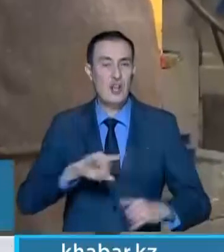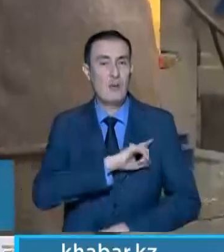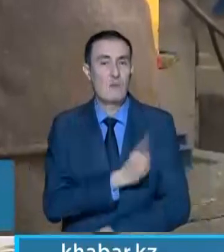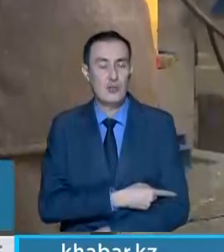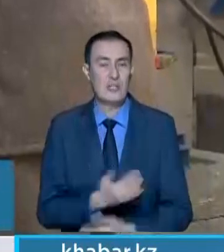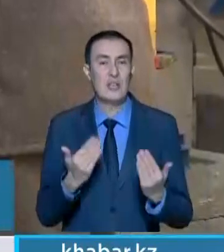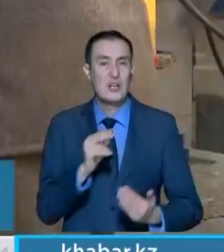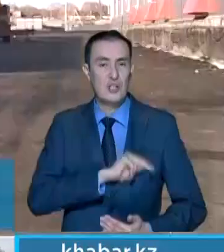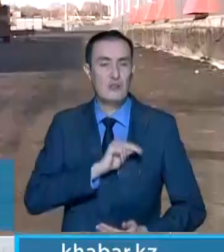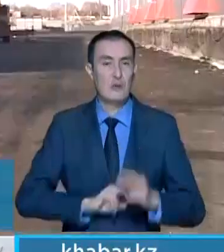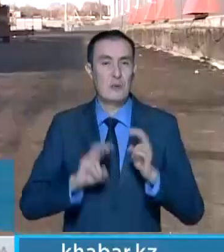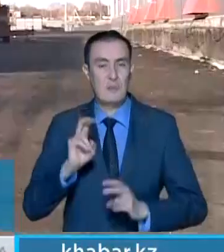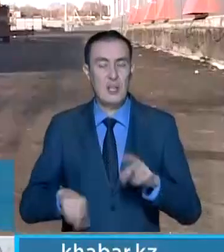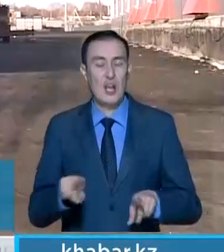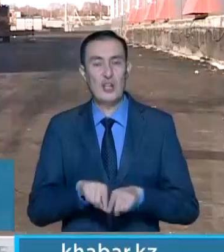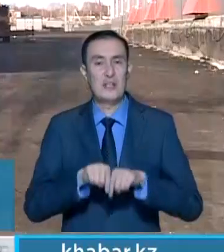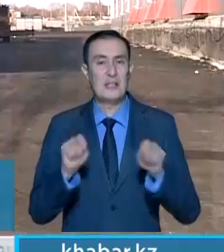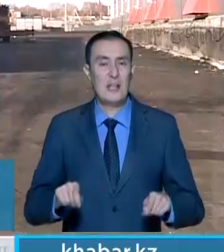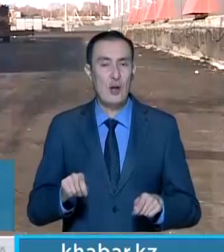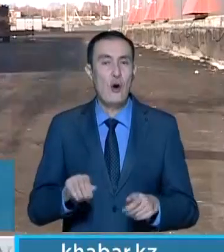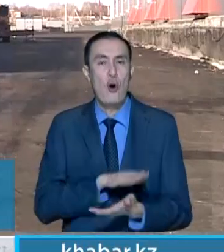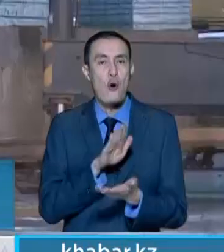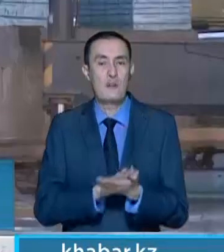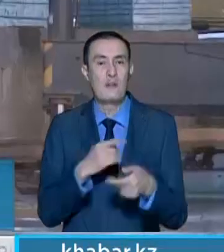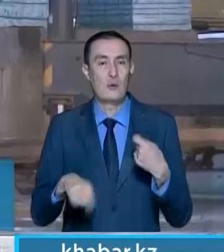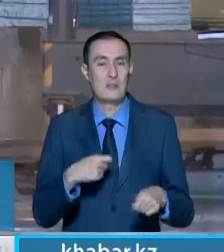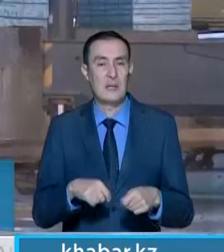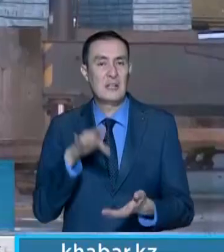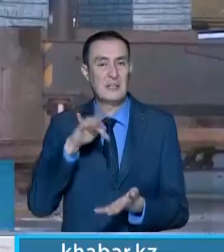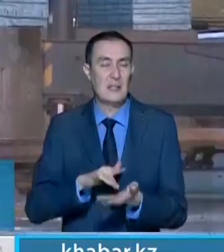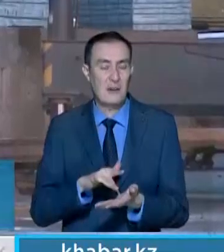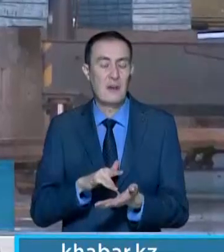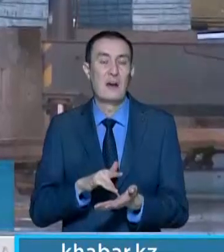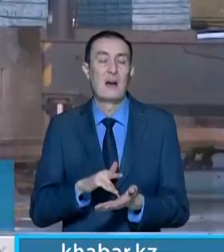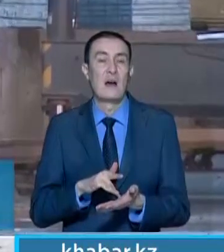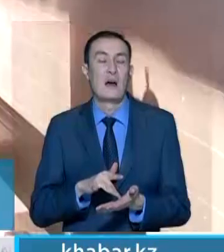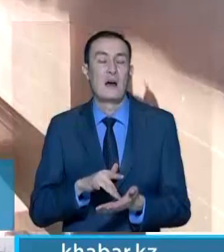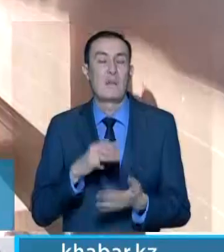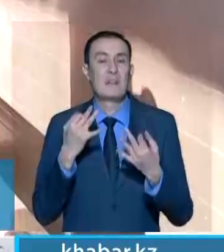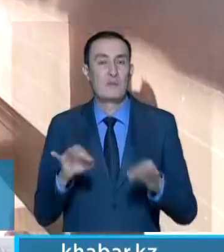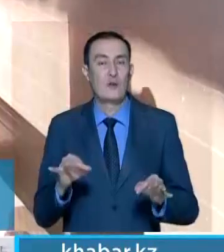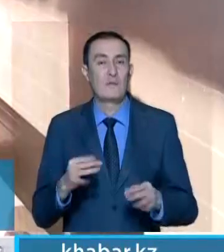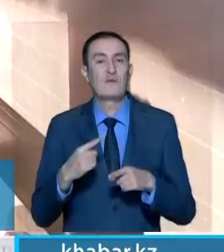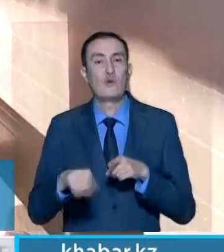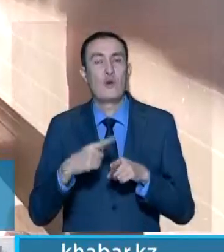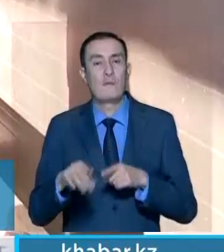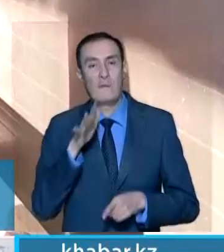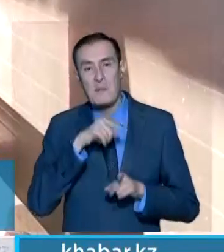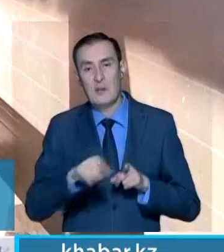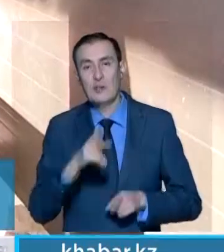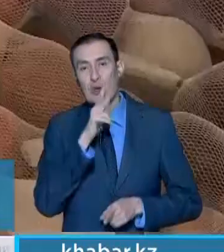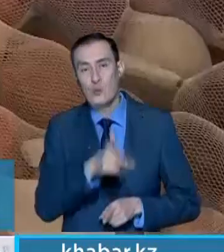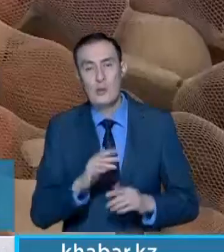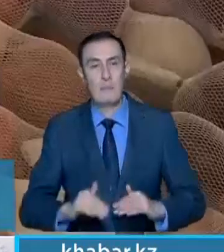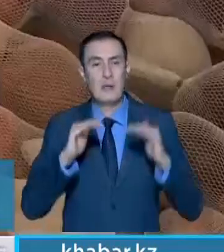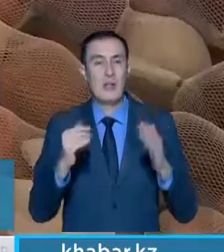мощности действующих предприятий, а также создание оптово-логистических центров несырьевого сектора экономики позволит уже в ближайшие 3 года